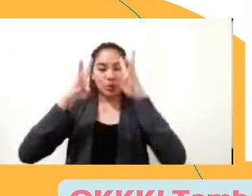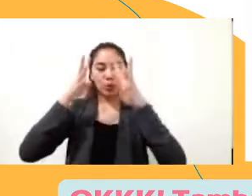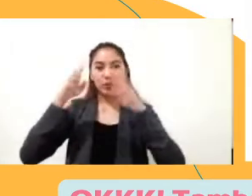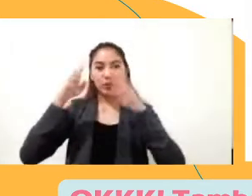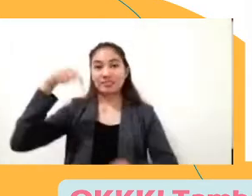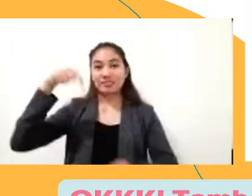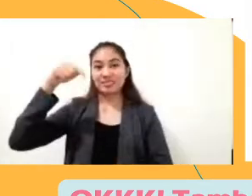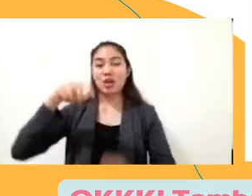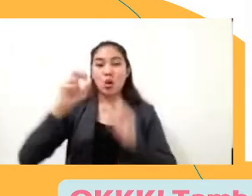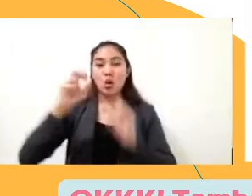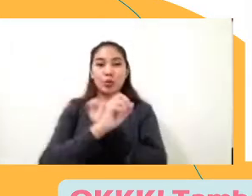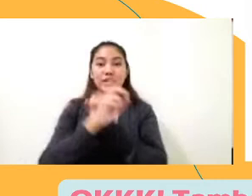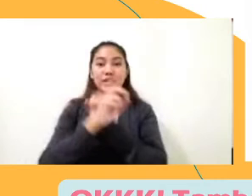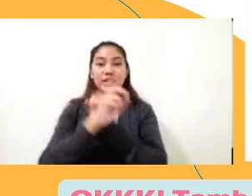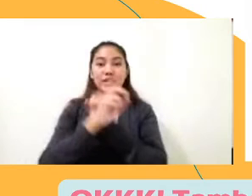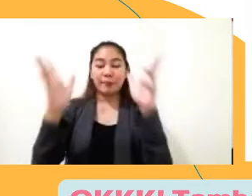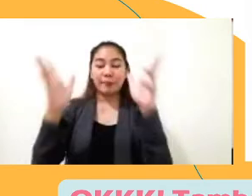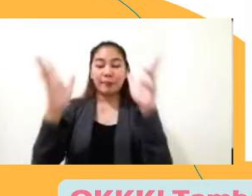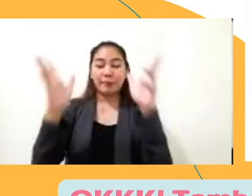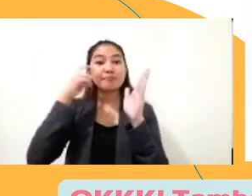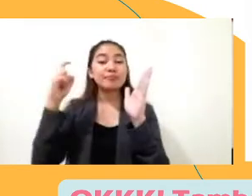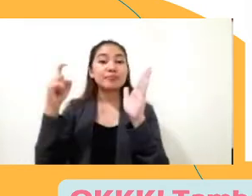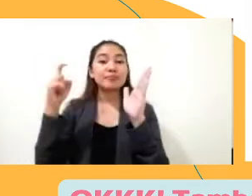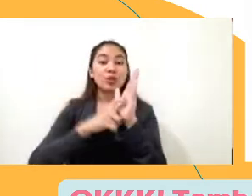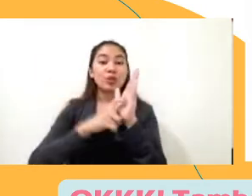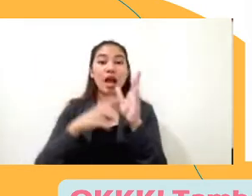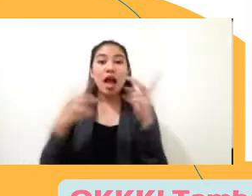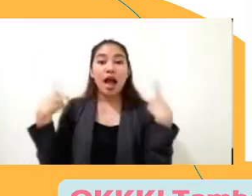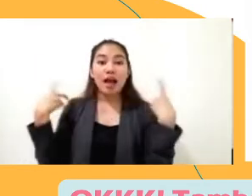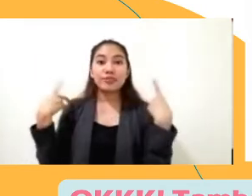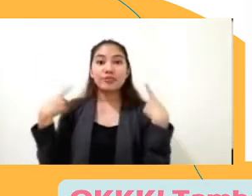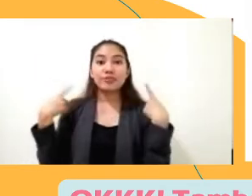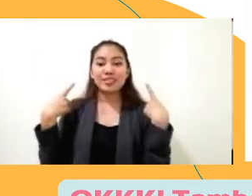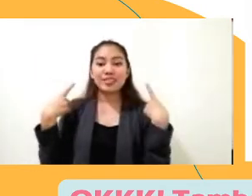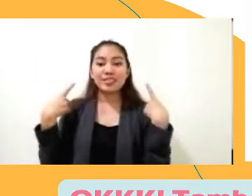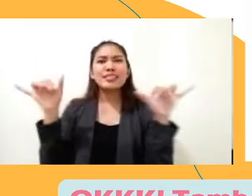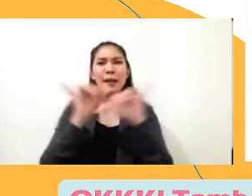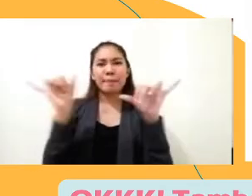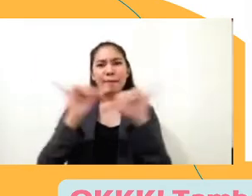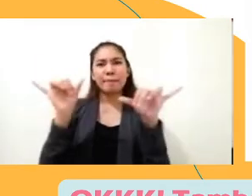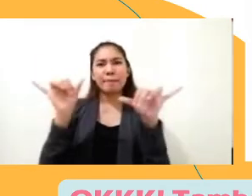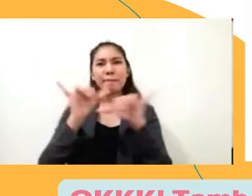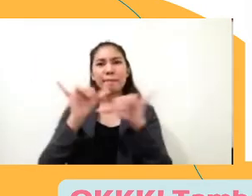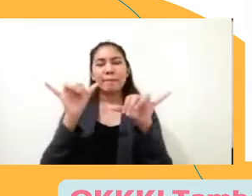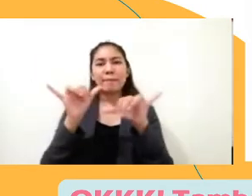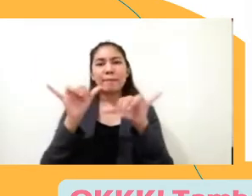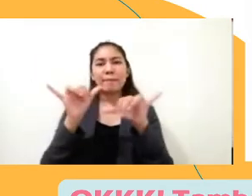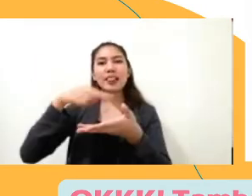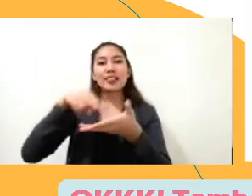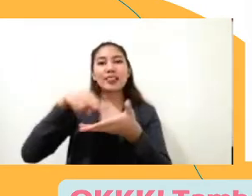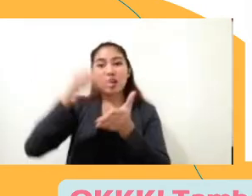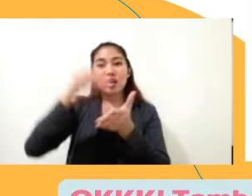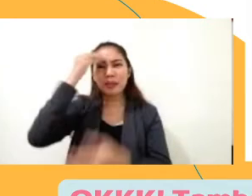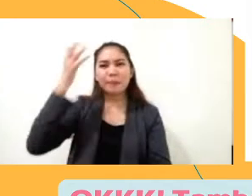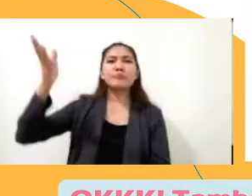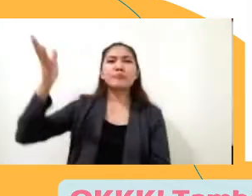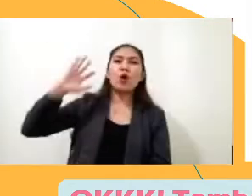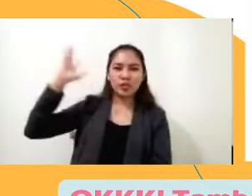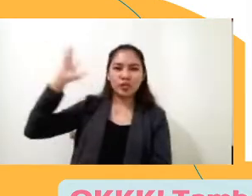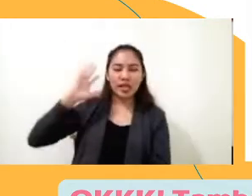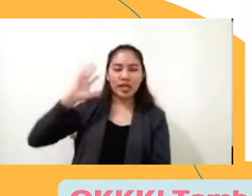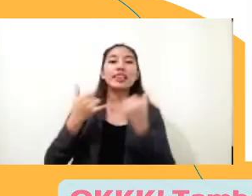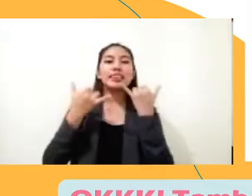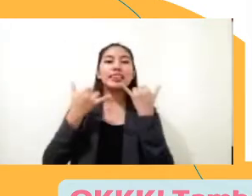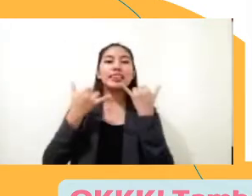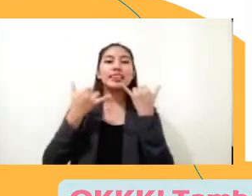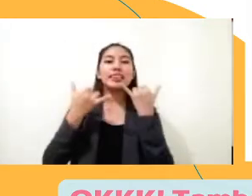OKKK Tambayan. Kung mapapansin din natin, nagkaroon na tayo ng episode na ganito last time. At ngayon, nilevel up natin